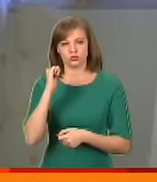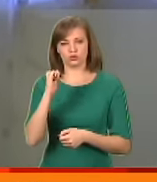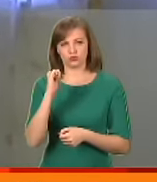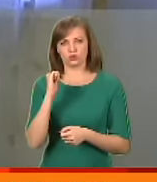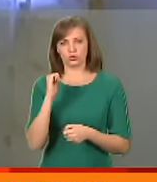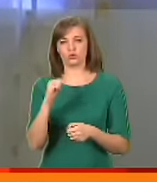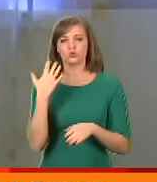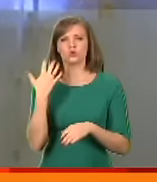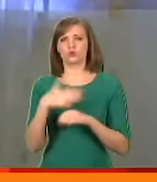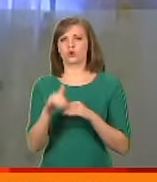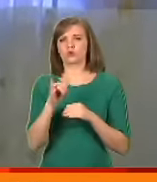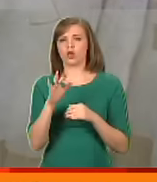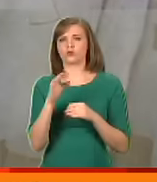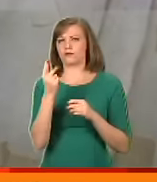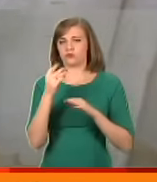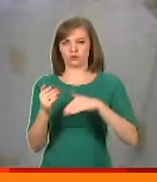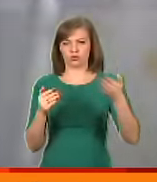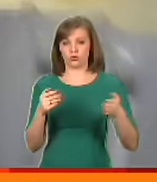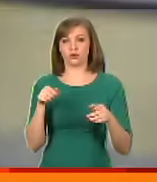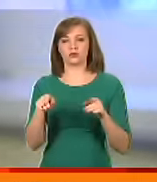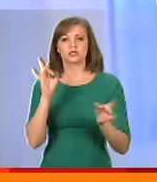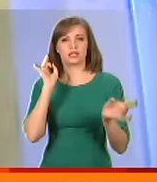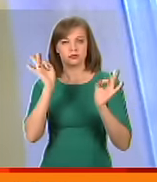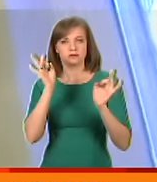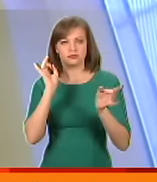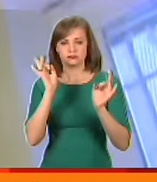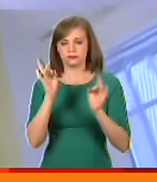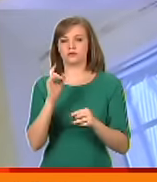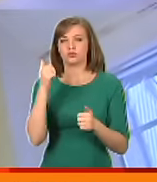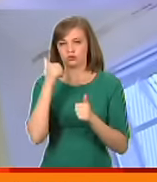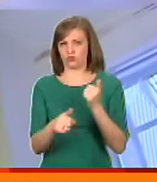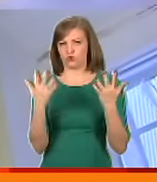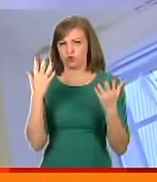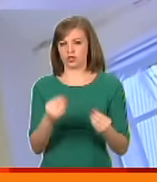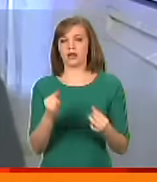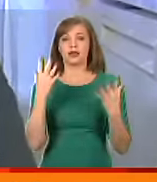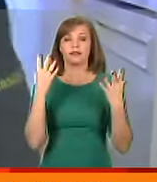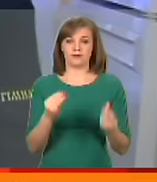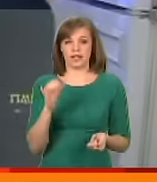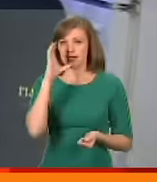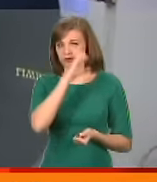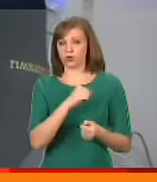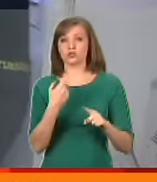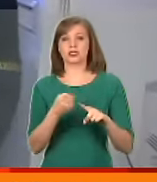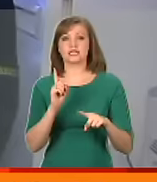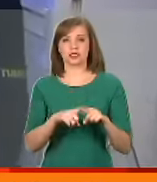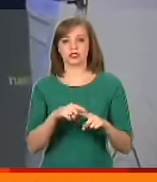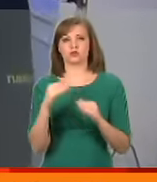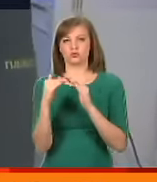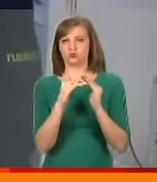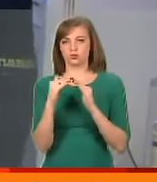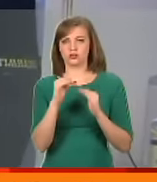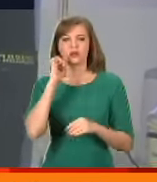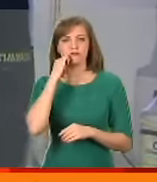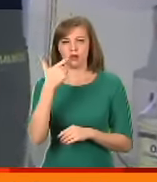стучить таке, вже туди діда пішов. Цей стукіт пані Лілія чує щодня і вдень, і вночі. Це дає про себе знати